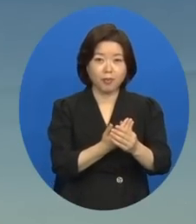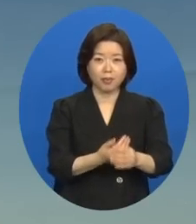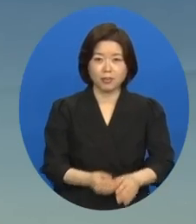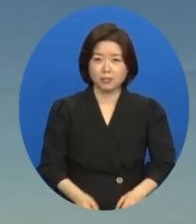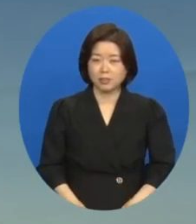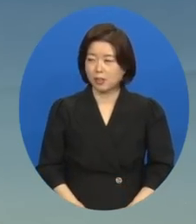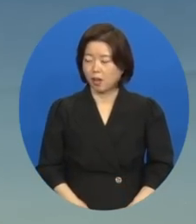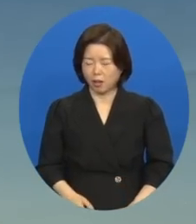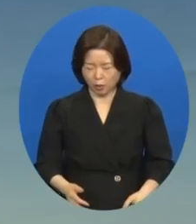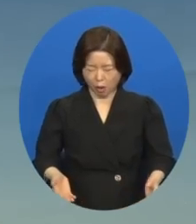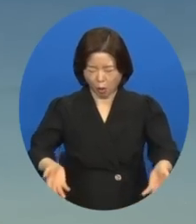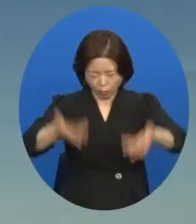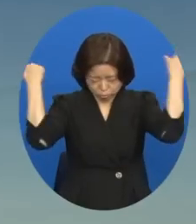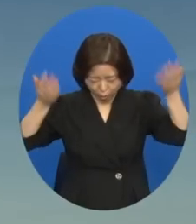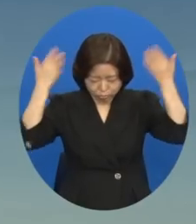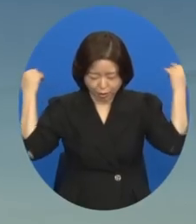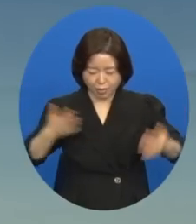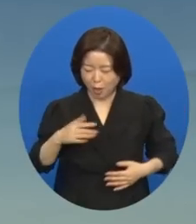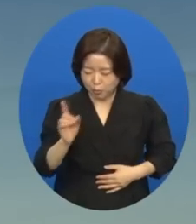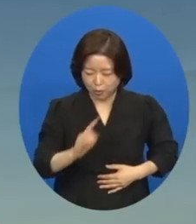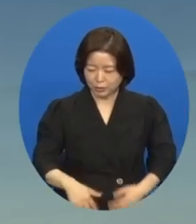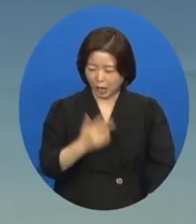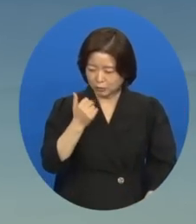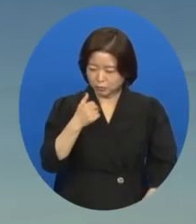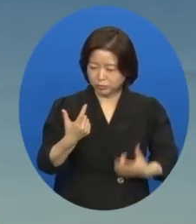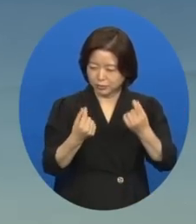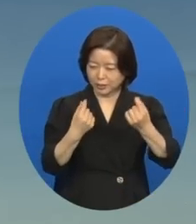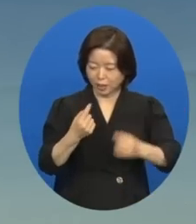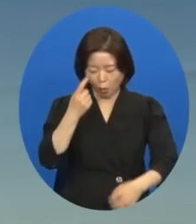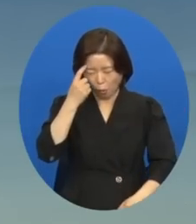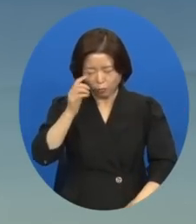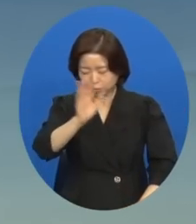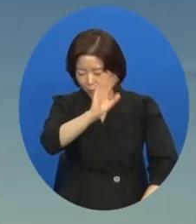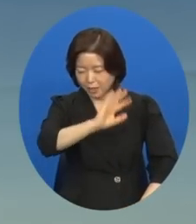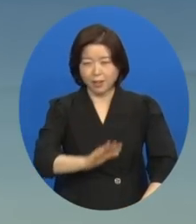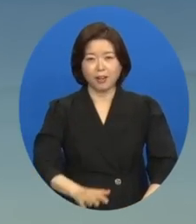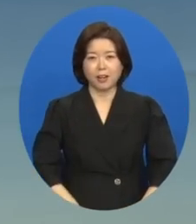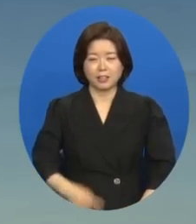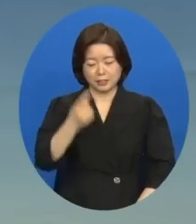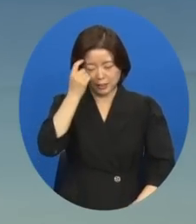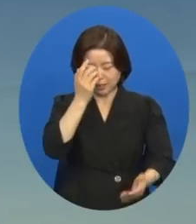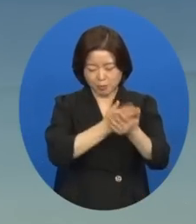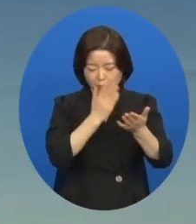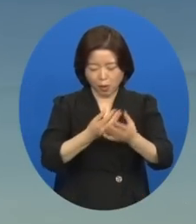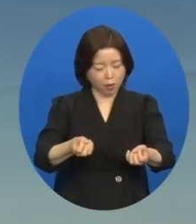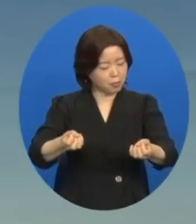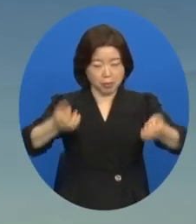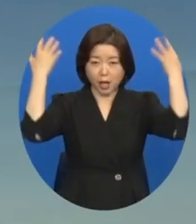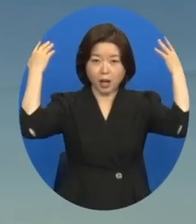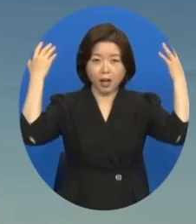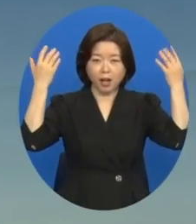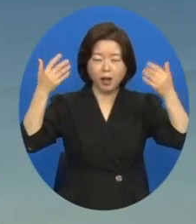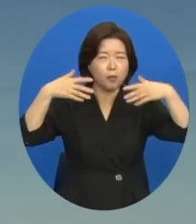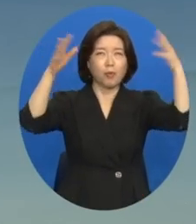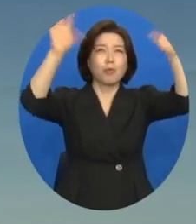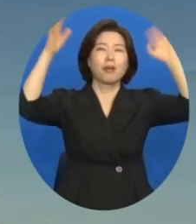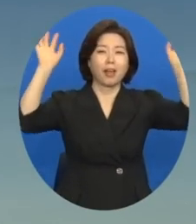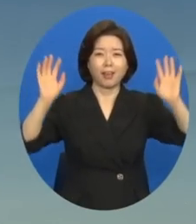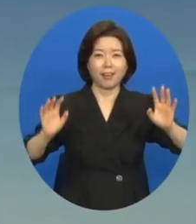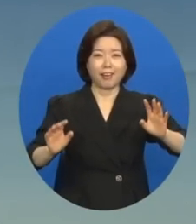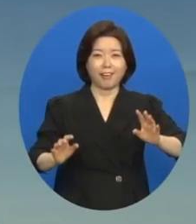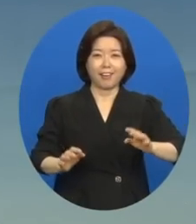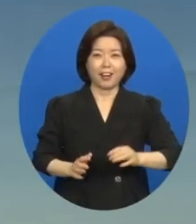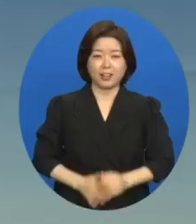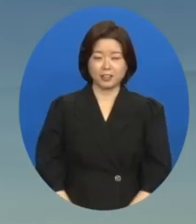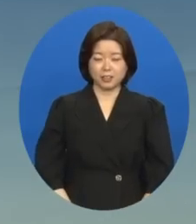아이, 무슨 생각하는 거야? 유치하게. 아이, 그런 생각하면 안 돼. 하고 이렇게 떨쳐버렸죠. 근데